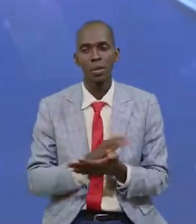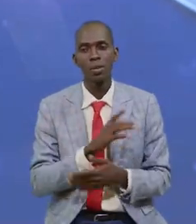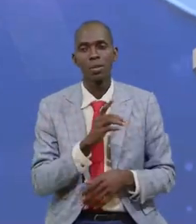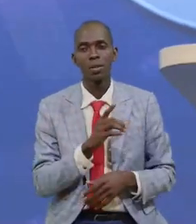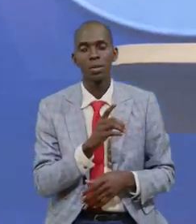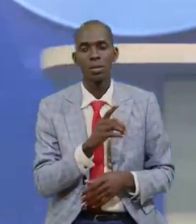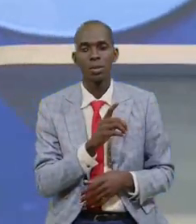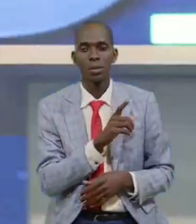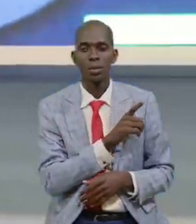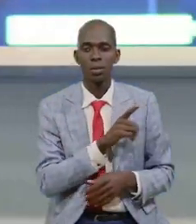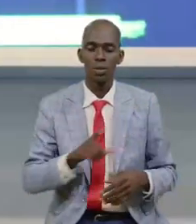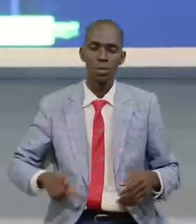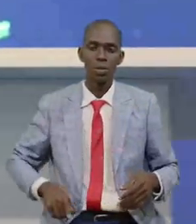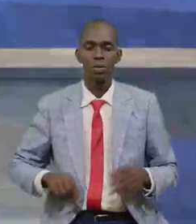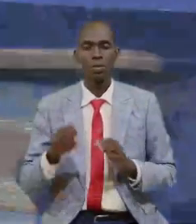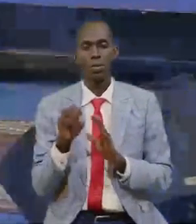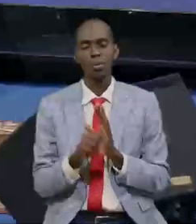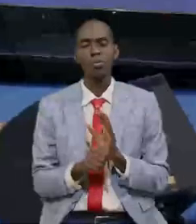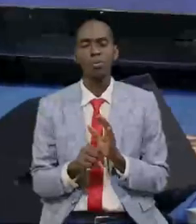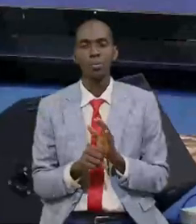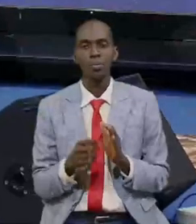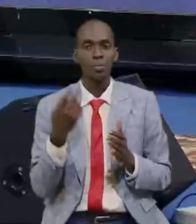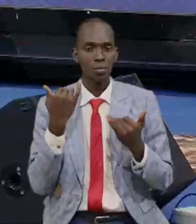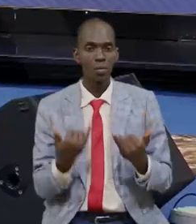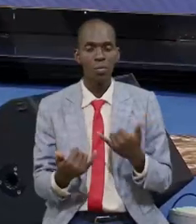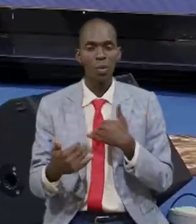seigneurie divine.